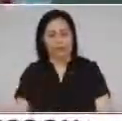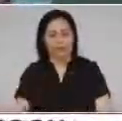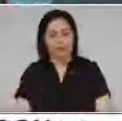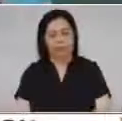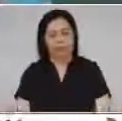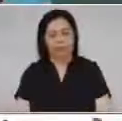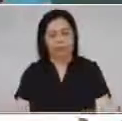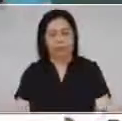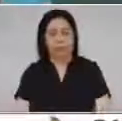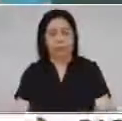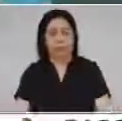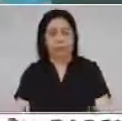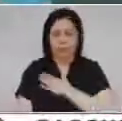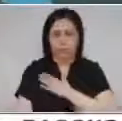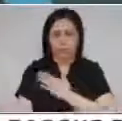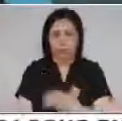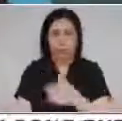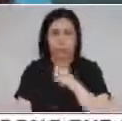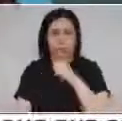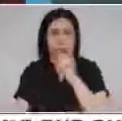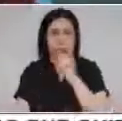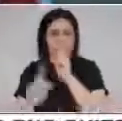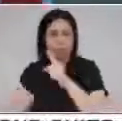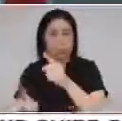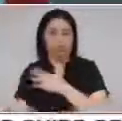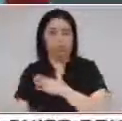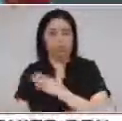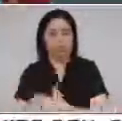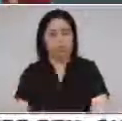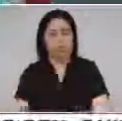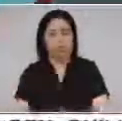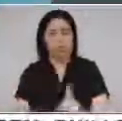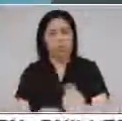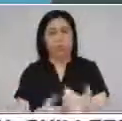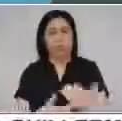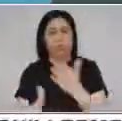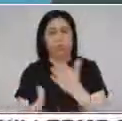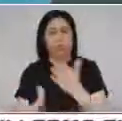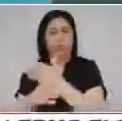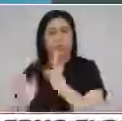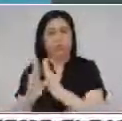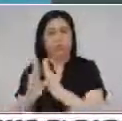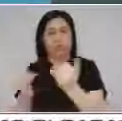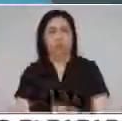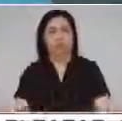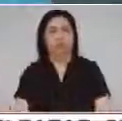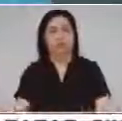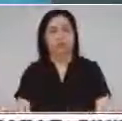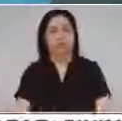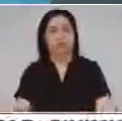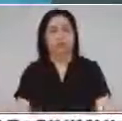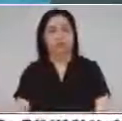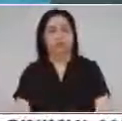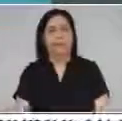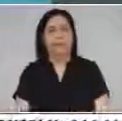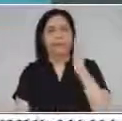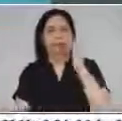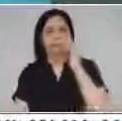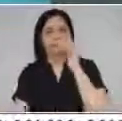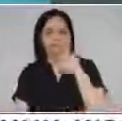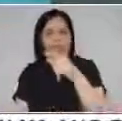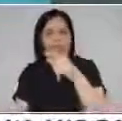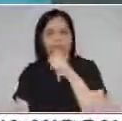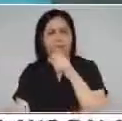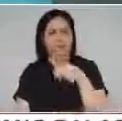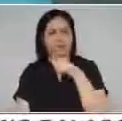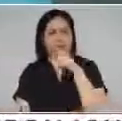pati ang barangay dapat nung kumapal ang tao dyan o nung dapat nasita agad dyan as early as possible.